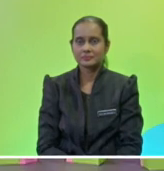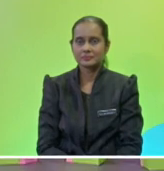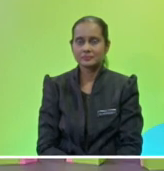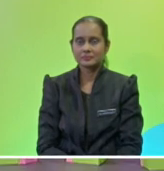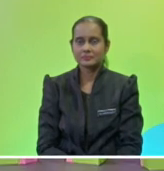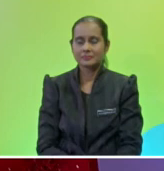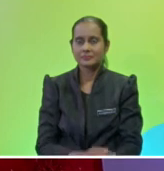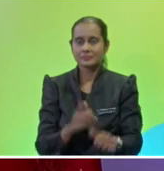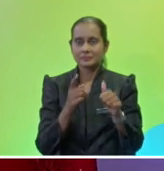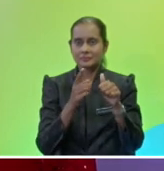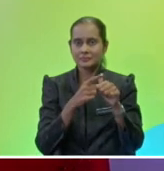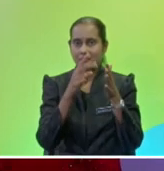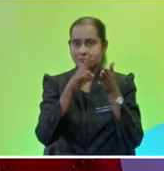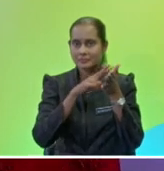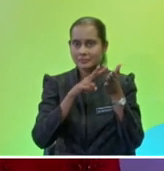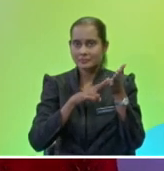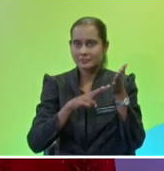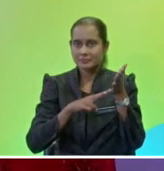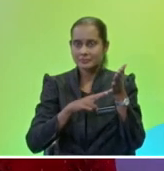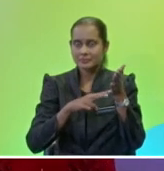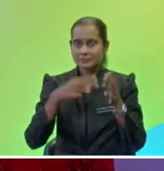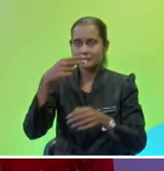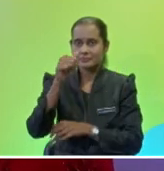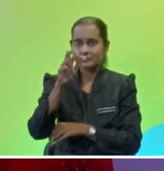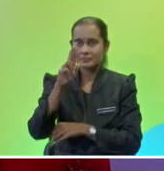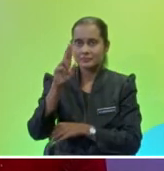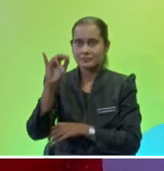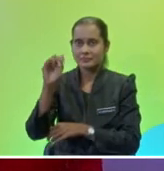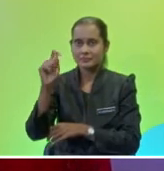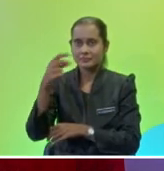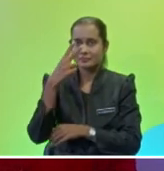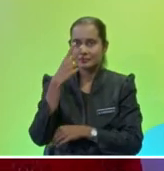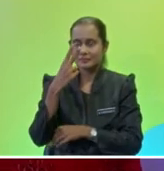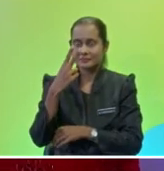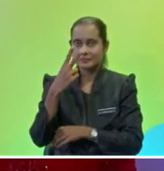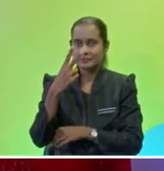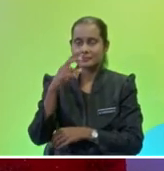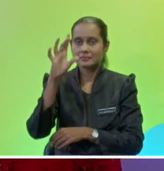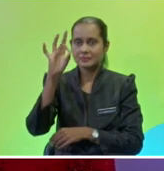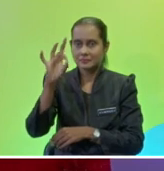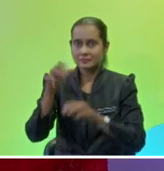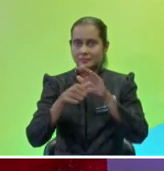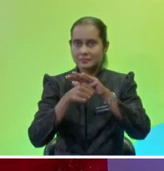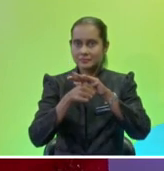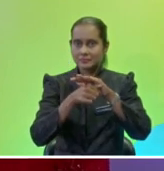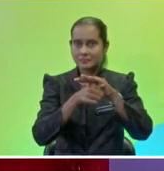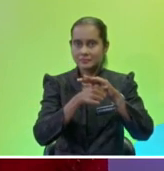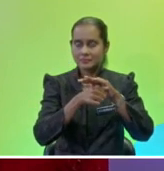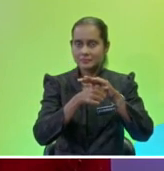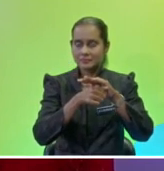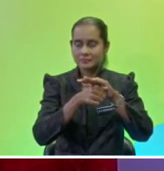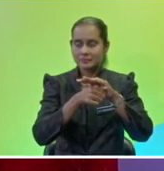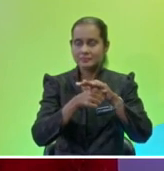situasi yang pertama harus nampak 8 ekor siput di pasubu bunga